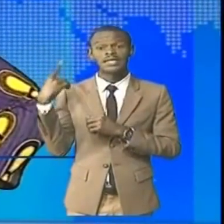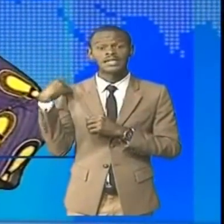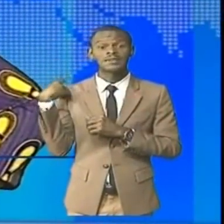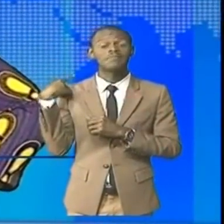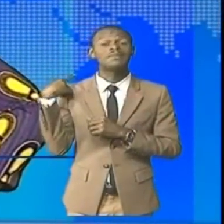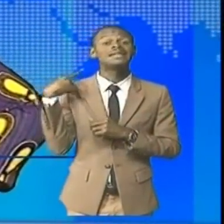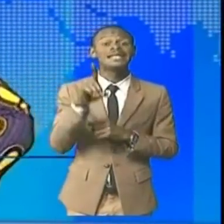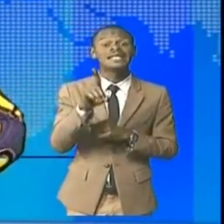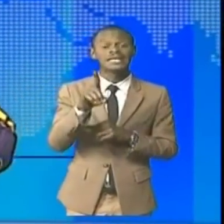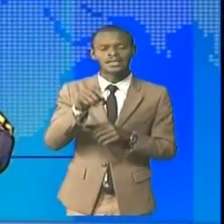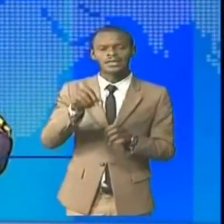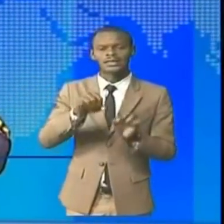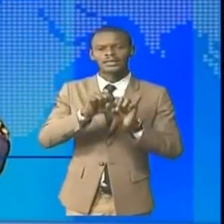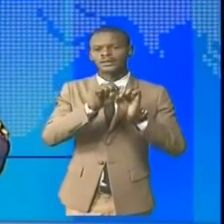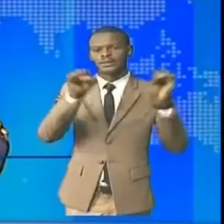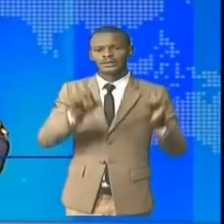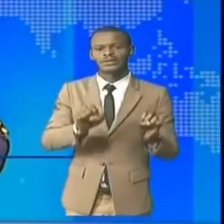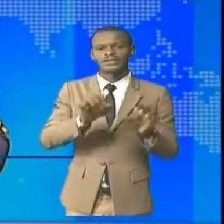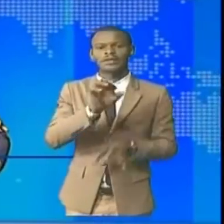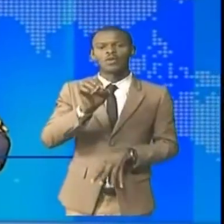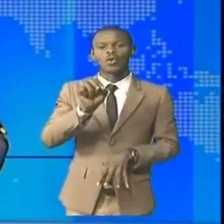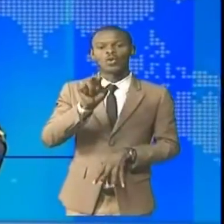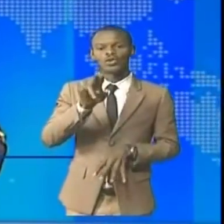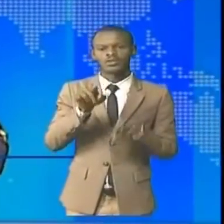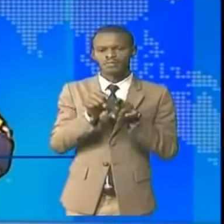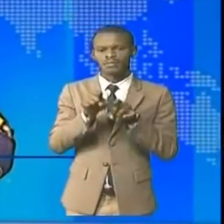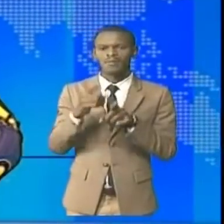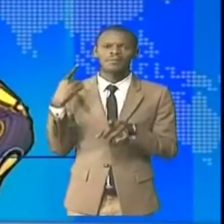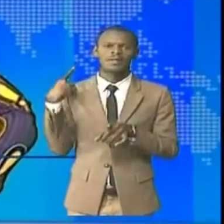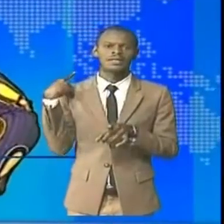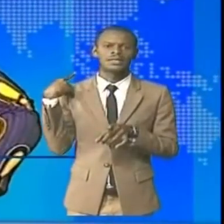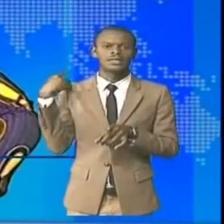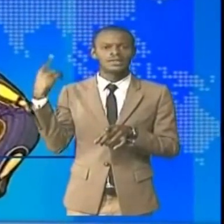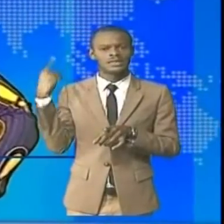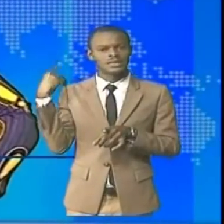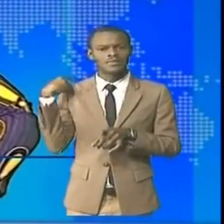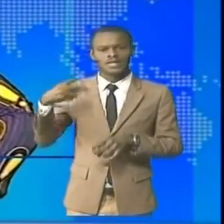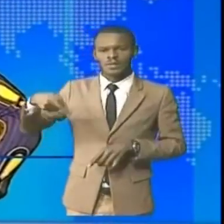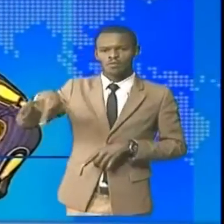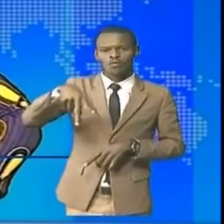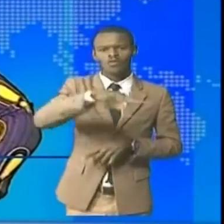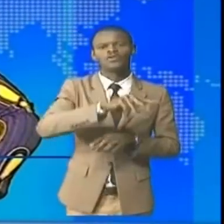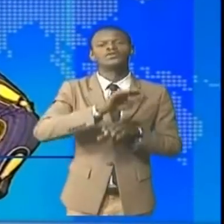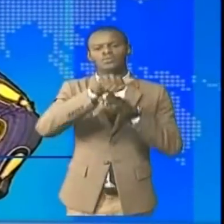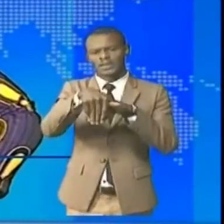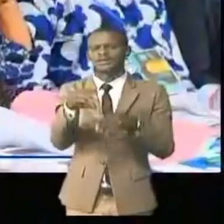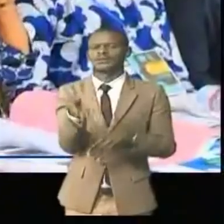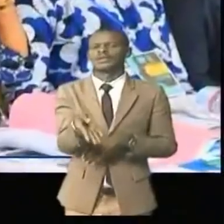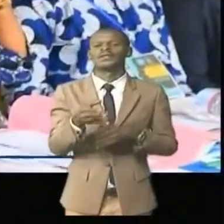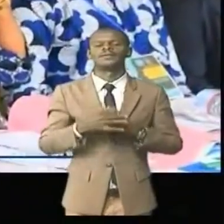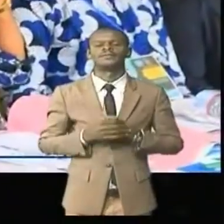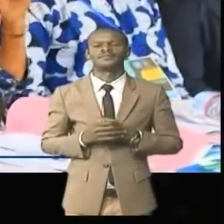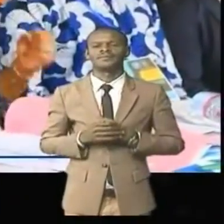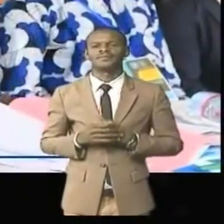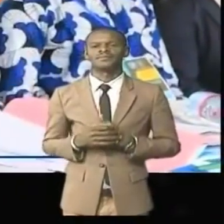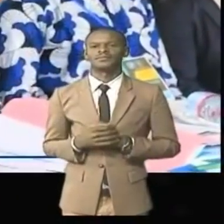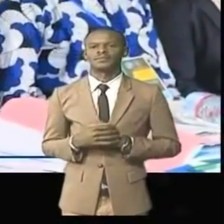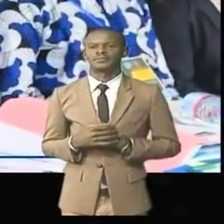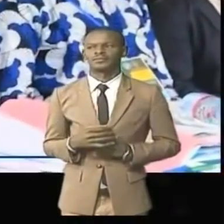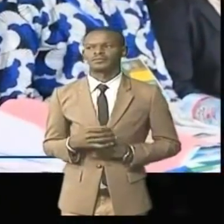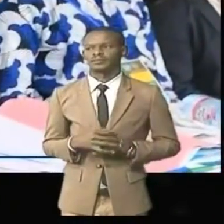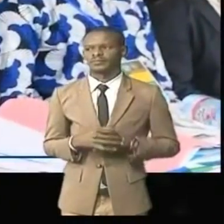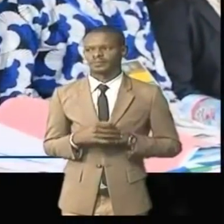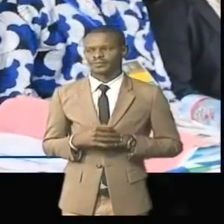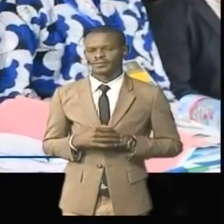les députés provinciaux. C'est un reportage signé Franklin et Claire Kalombo. Sans couleur a